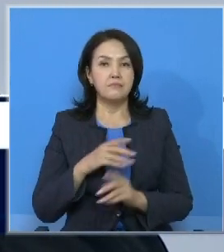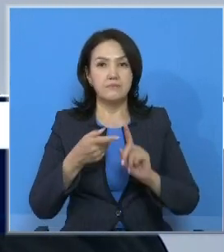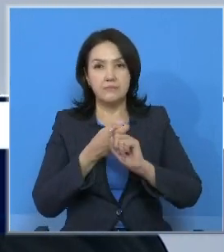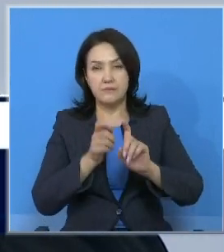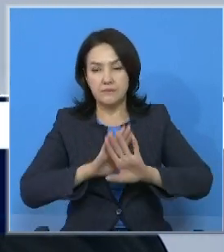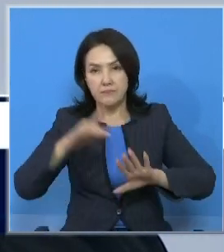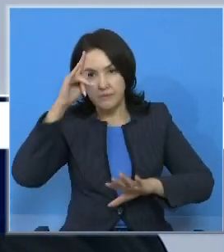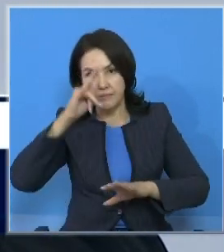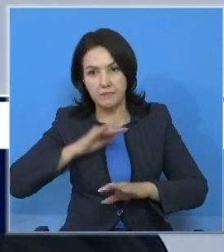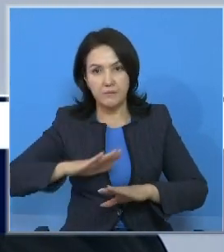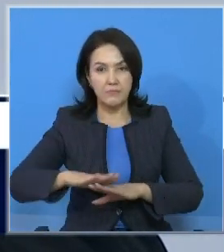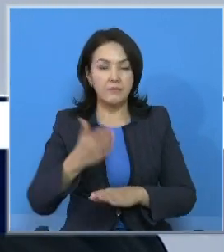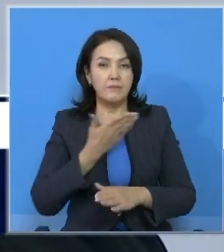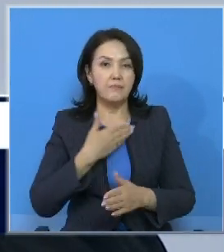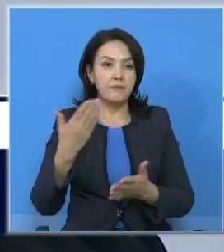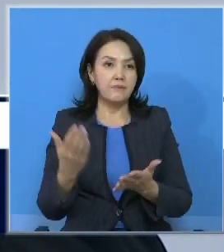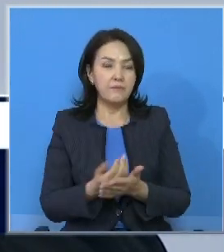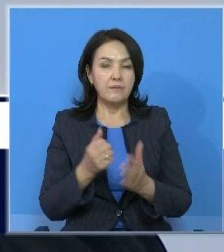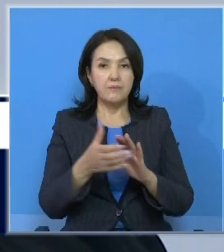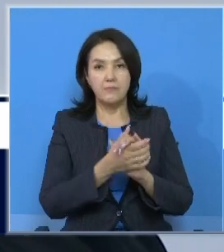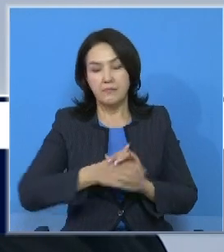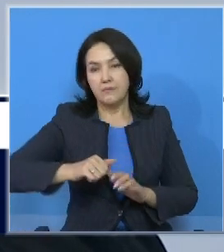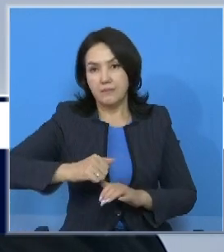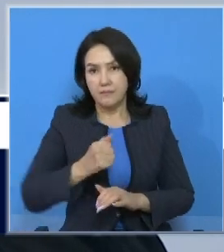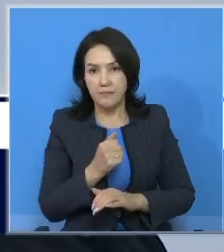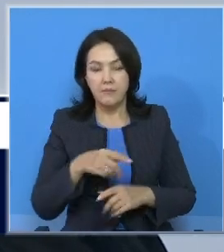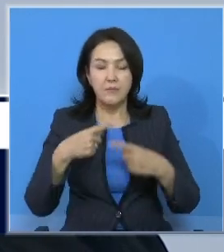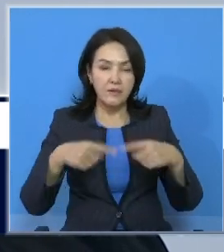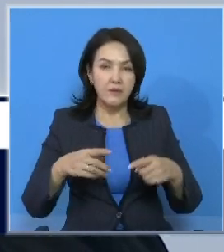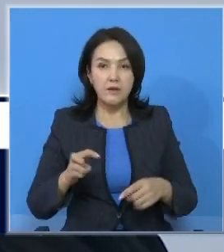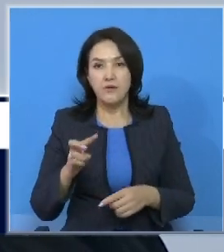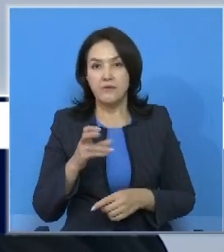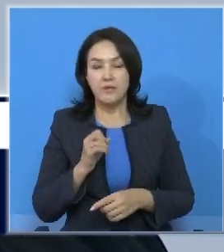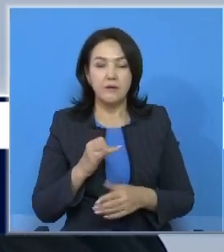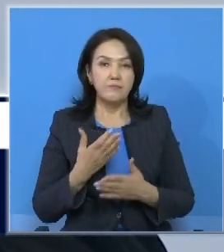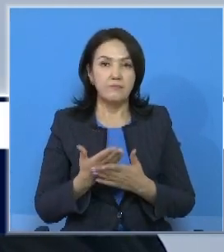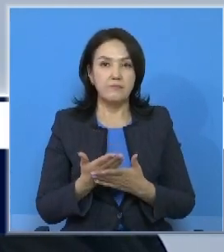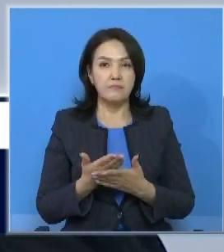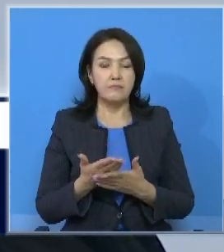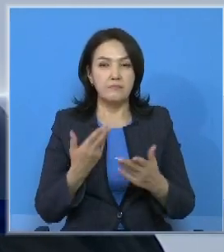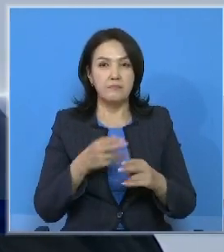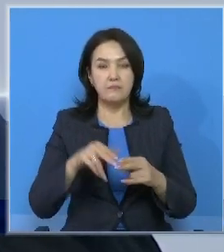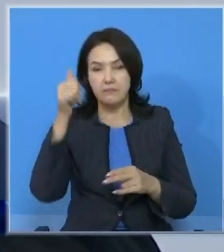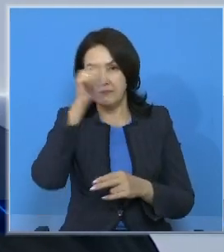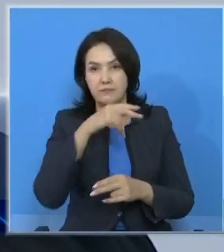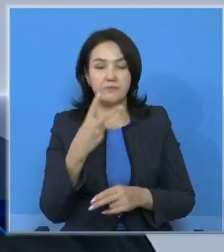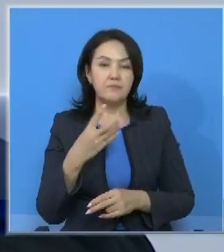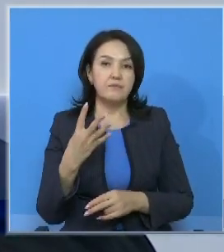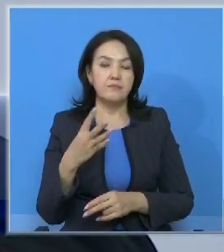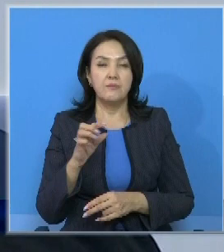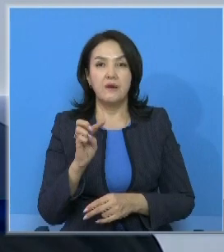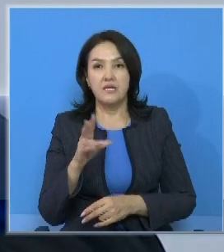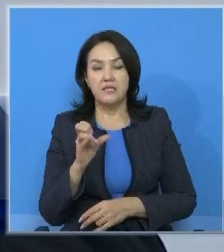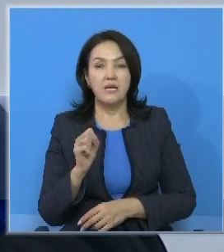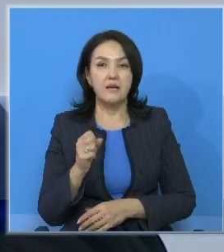независимом Казахстане мы находимся в дружеских отношениях и с другими конфессиями. В этом году, 24 марта, в